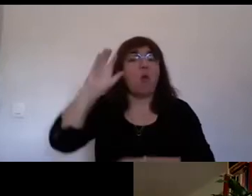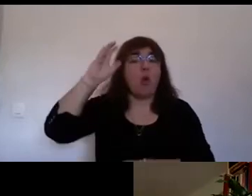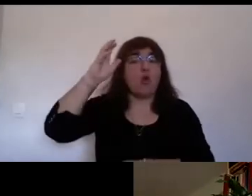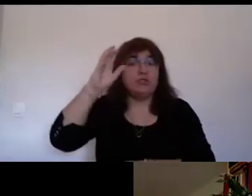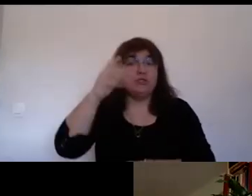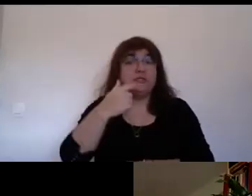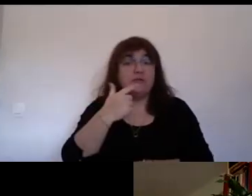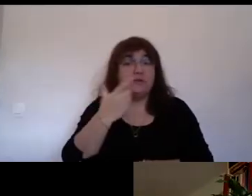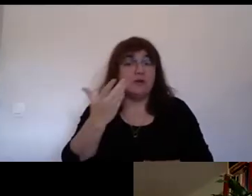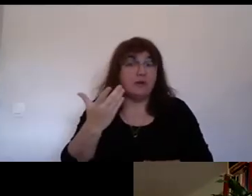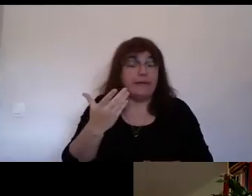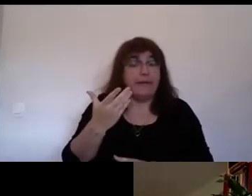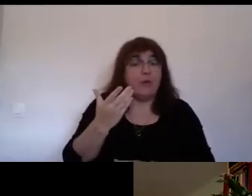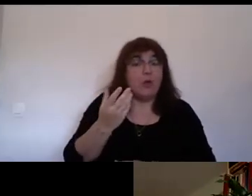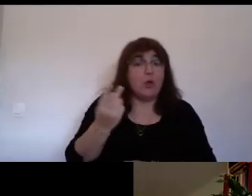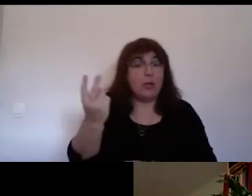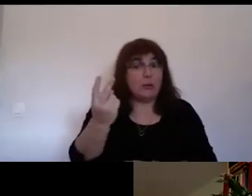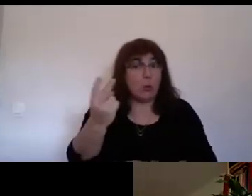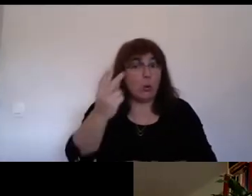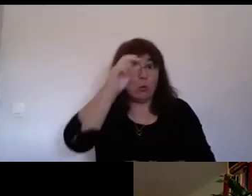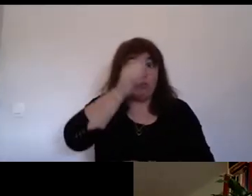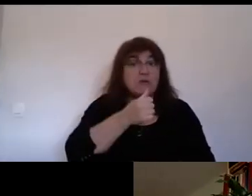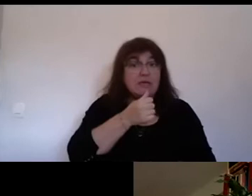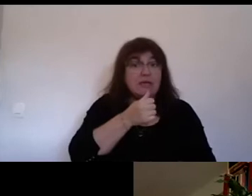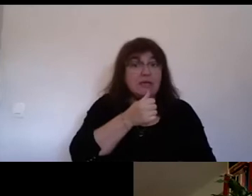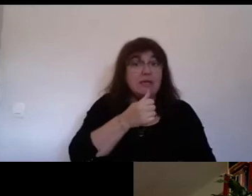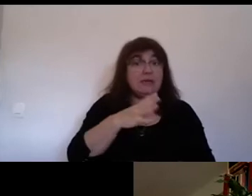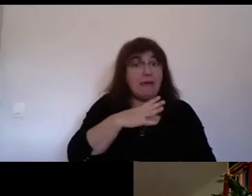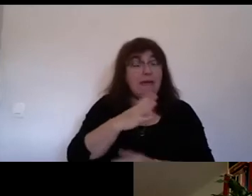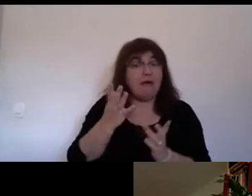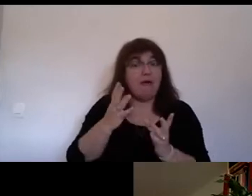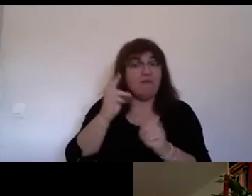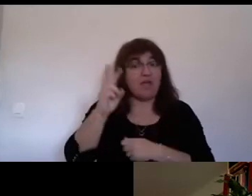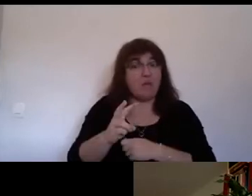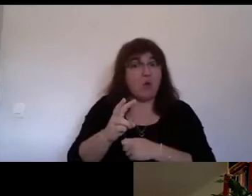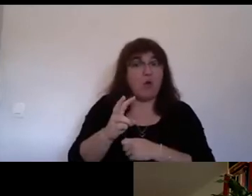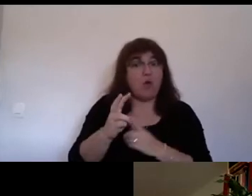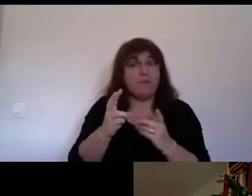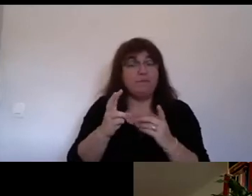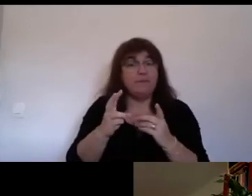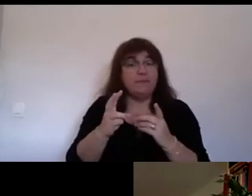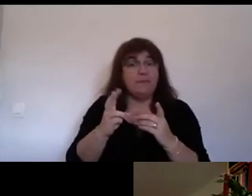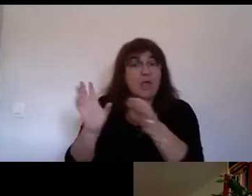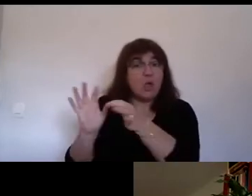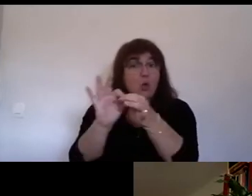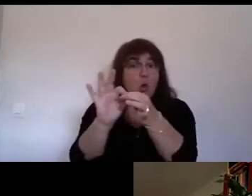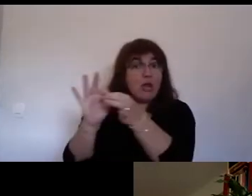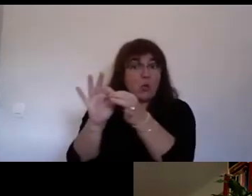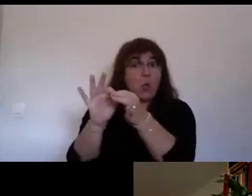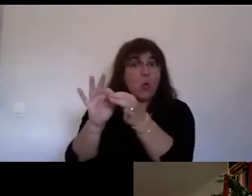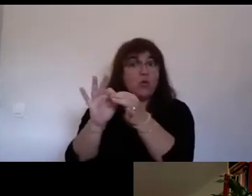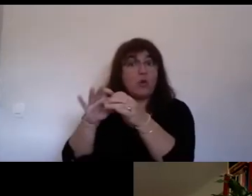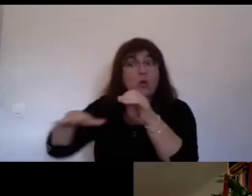de l'institution de souligner ces rapports entre les deux espaces d'exposition et entre les deux